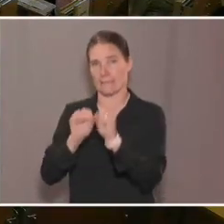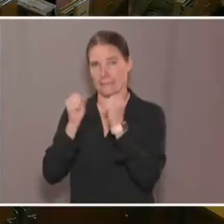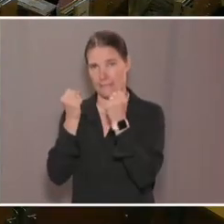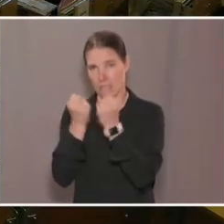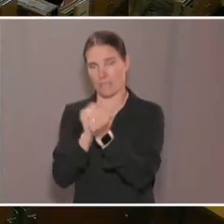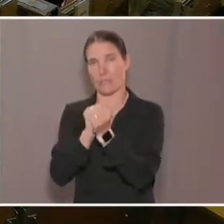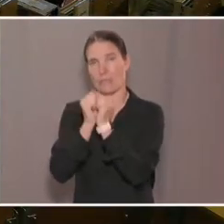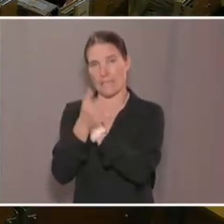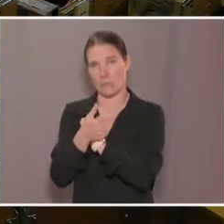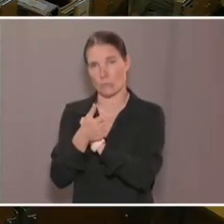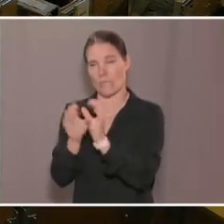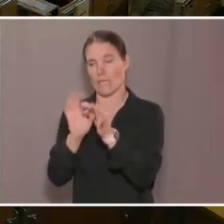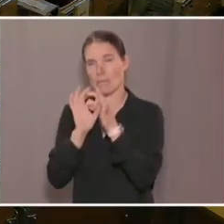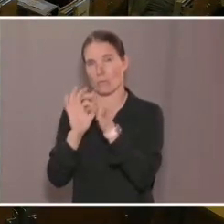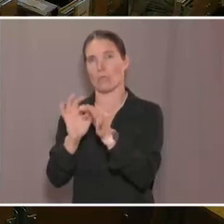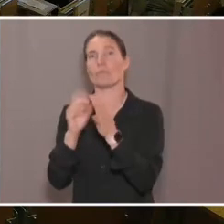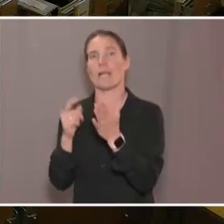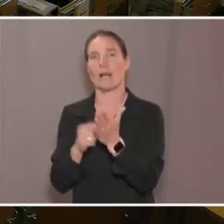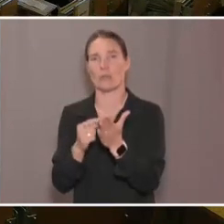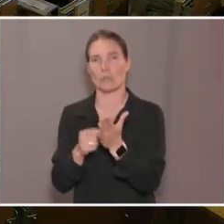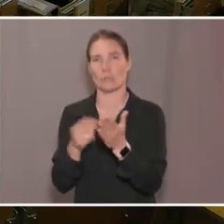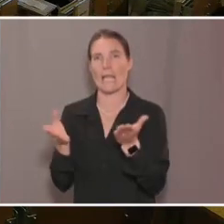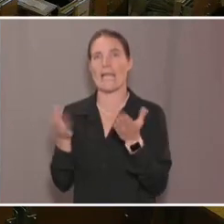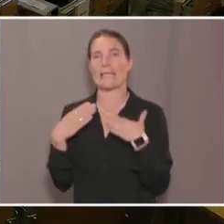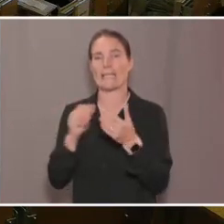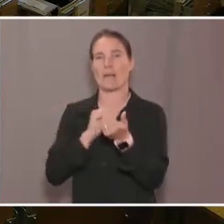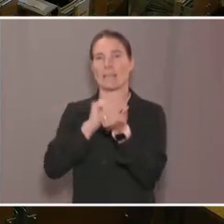im Hinblick auf die Herausforderungen Klimawandel,